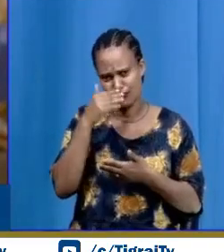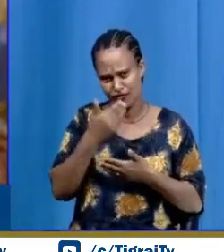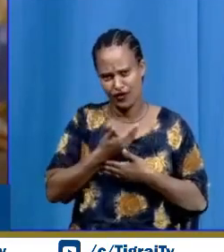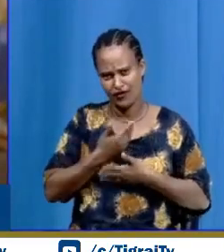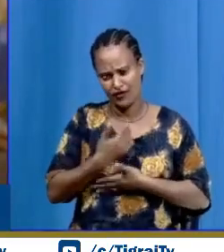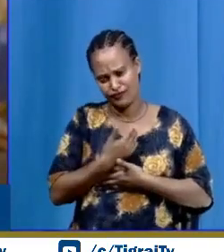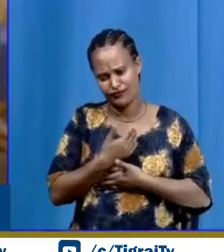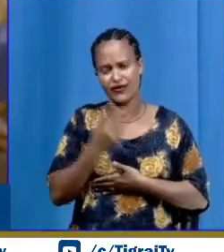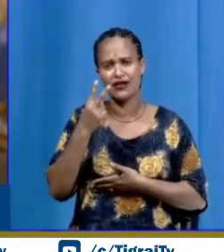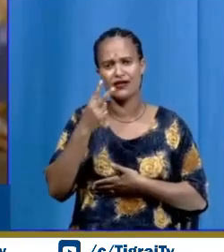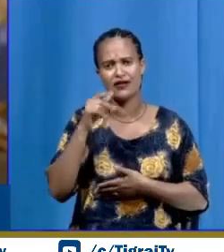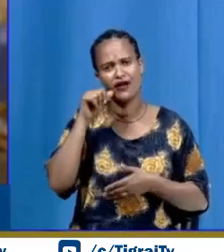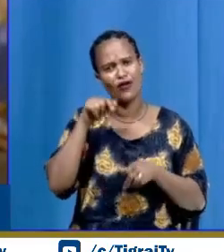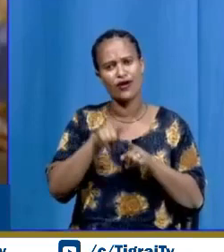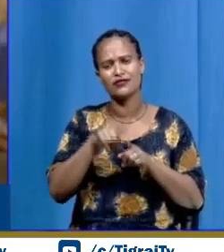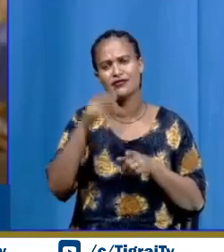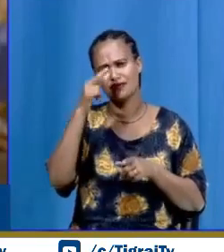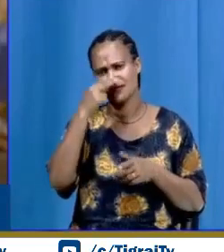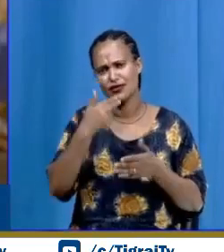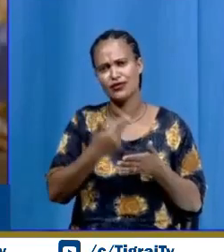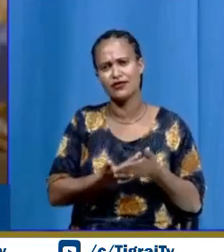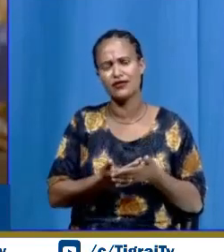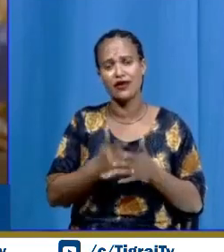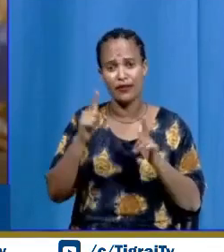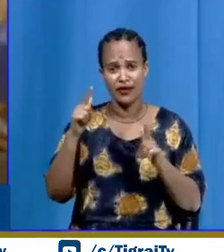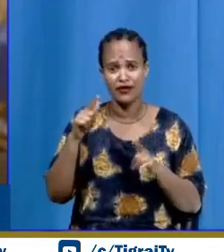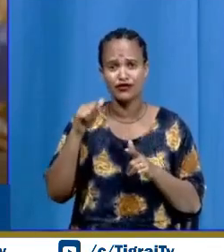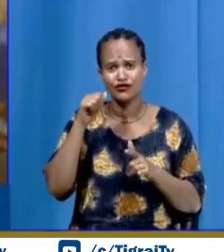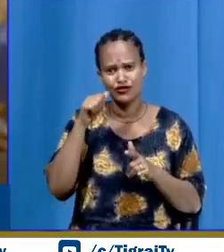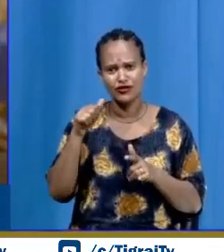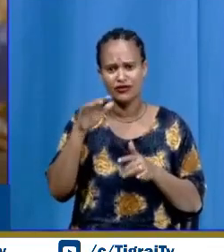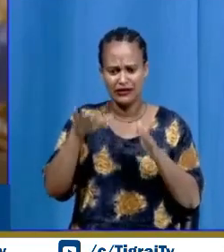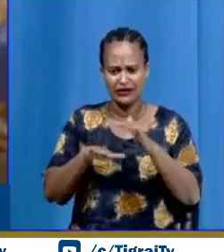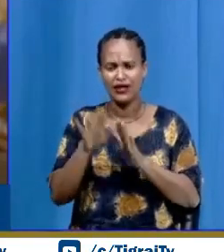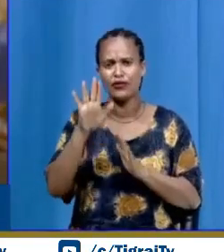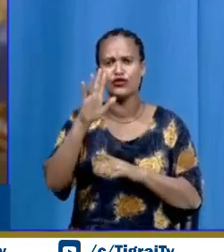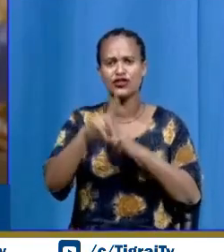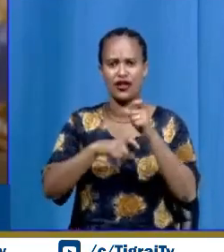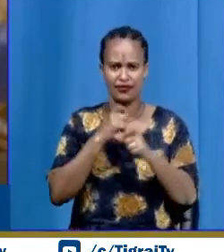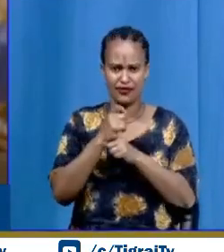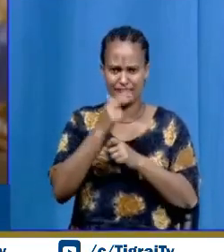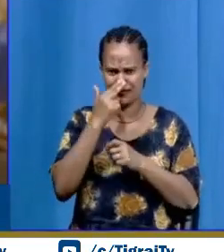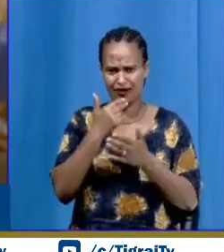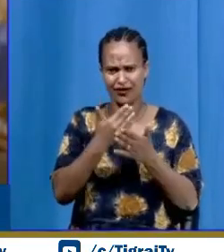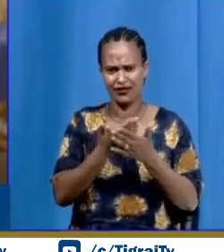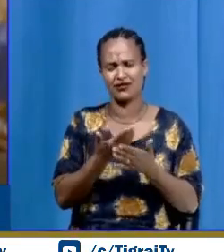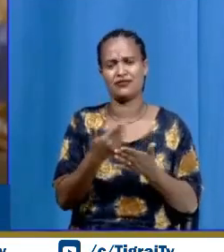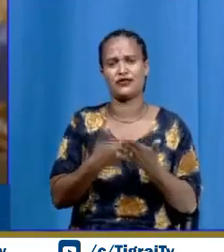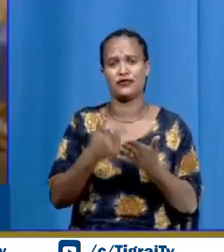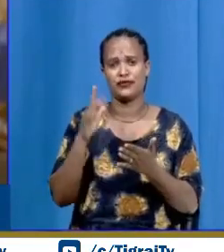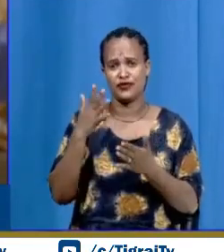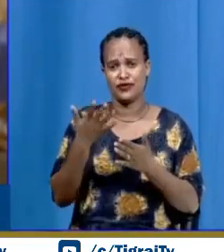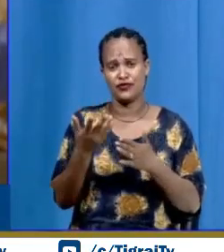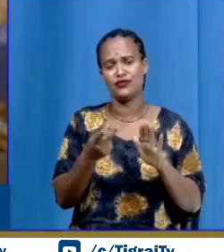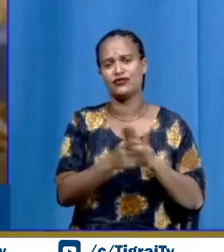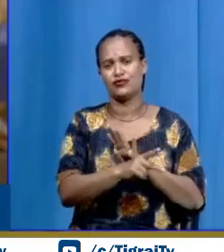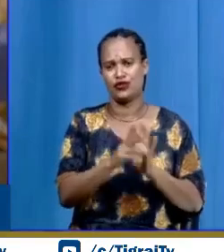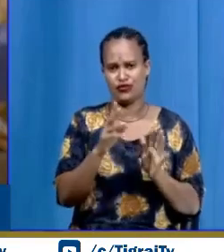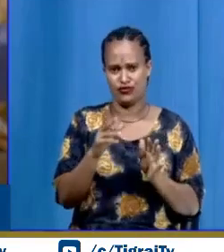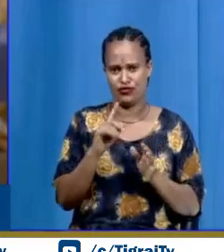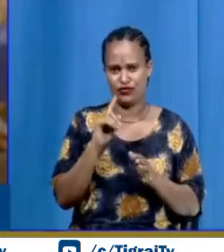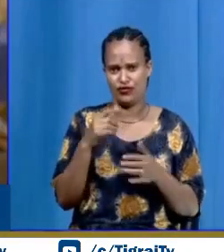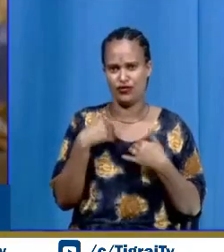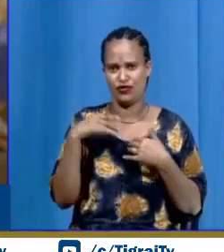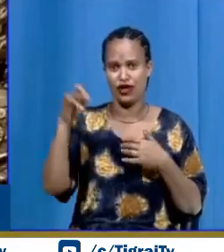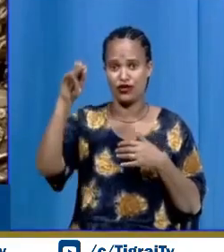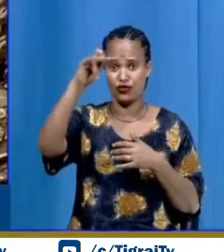ኣዶ ምስ ውላዳ ክልተ ኣሕዋት ህፃውንቲ ዓበይትን ንእሽተን ኣሕዋት ትሕቲ 5 ዓመት ከምዚኦም ዝመሰሉ ዝሰኣናሉ ኩነታት ኢሉ ኣሎ በዚ ናይ